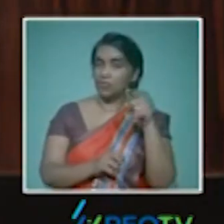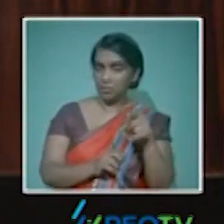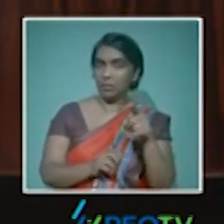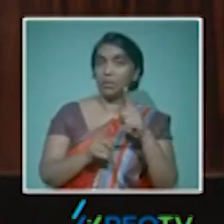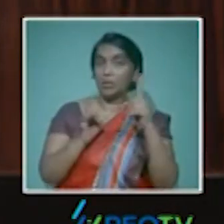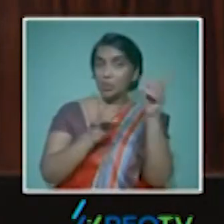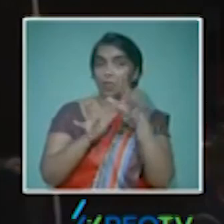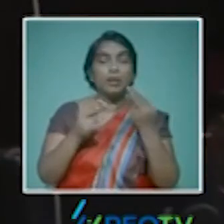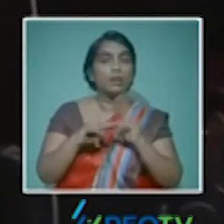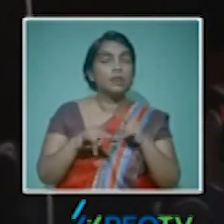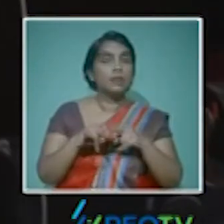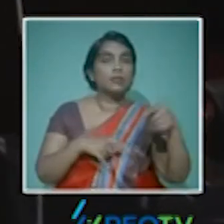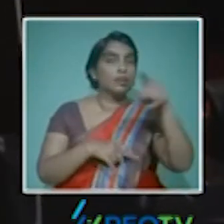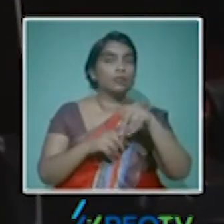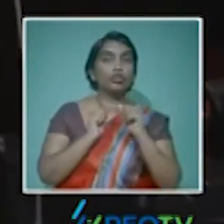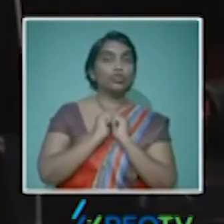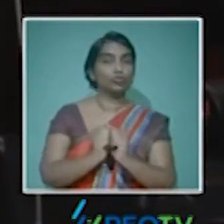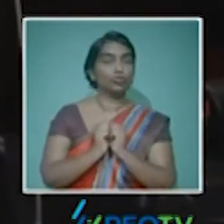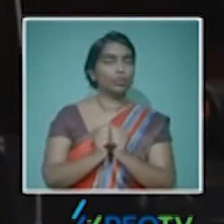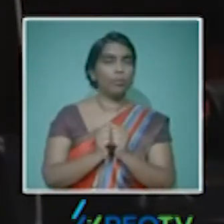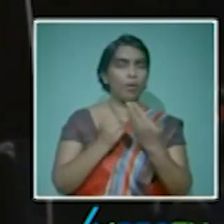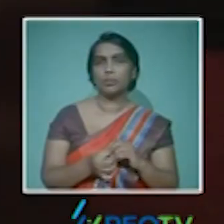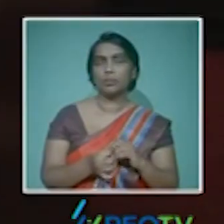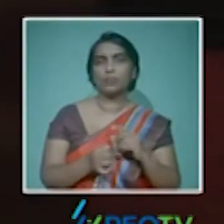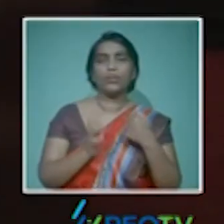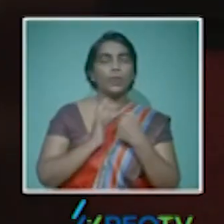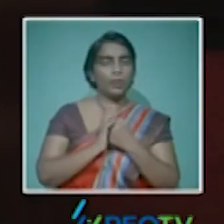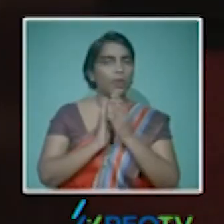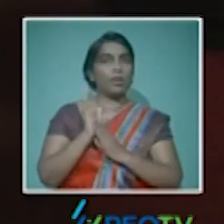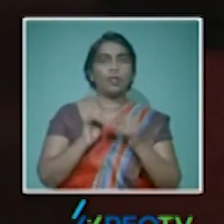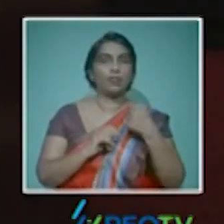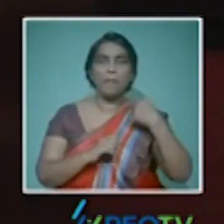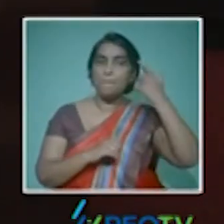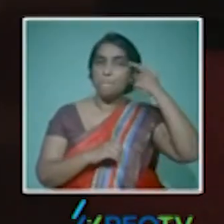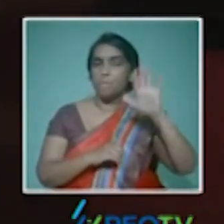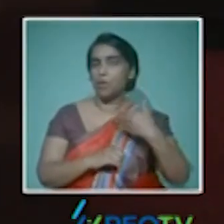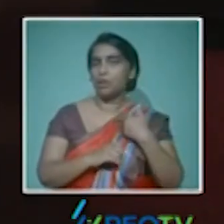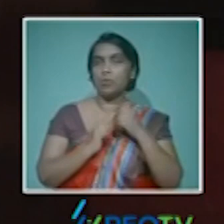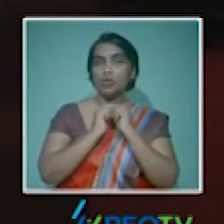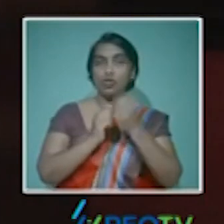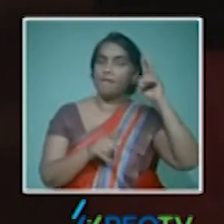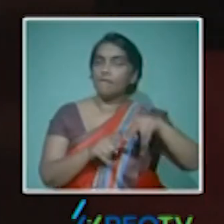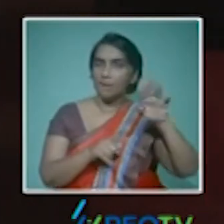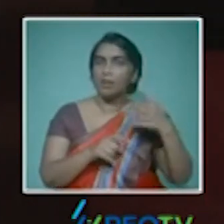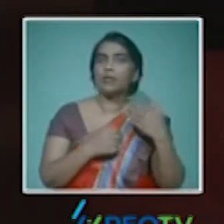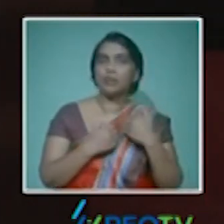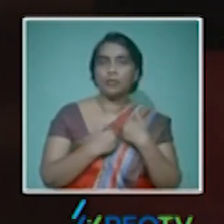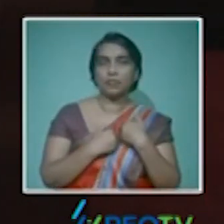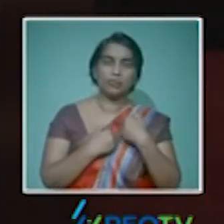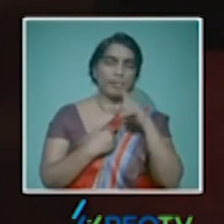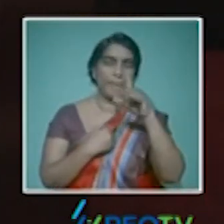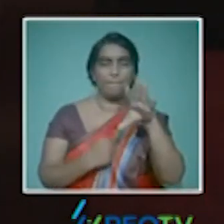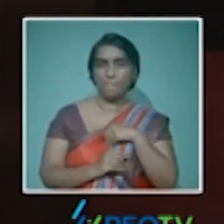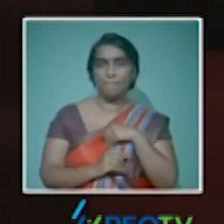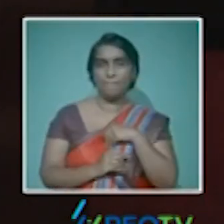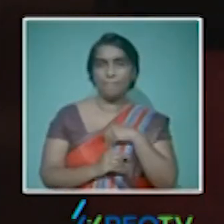ඍජු පිළිතුරක් දෙන්න පුළුවන්ද මේ සේවකින්ගේ රැකියා ඉවත් වෙන්නේ නැහැ කිය. අපි කිසිම බලාපොරොත්තුවක් නැහැ සේවකයන් ඉවත් කිරීම. හැබැයි මම එකක් පිළිගන්නවා